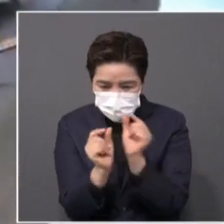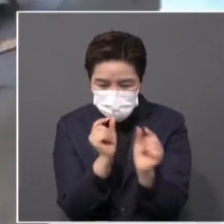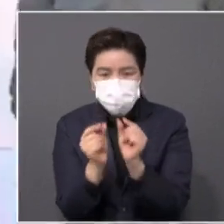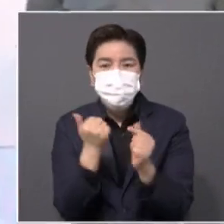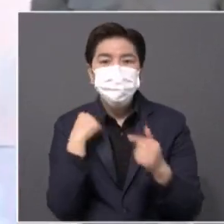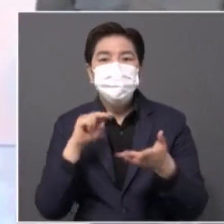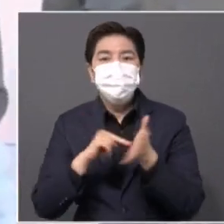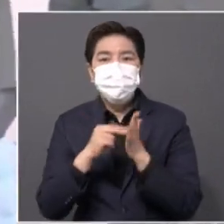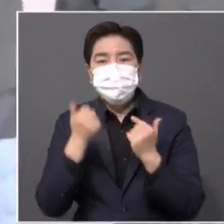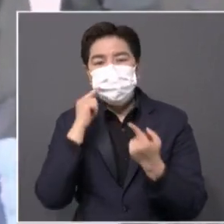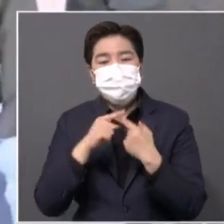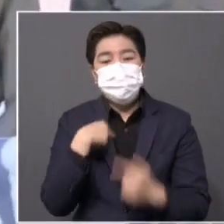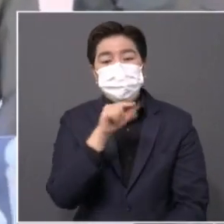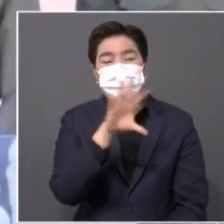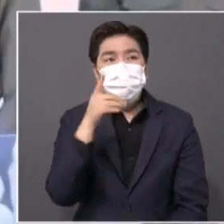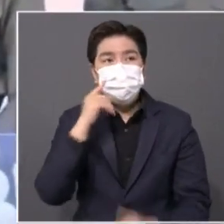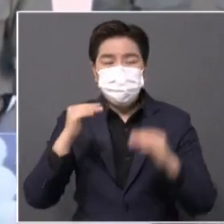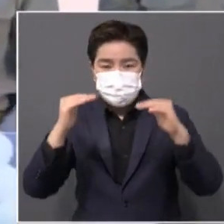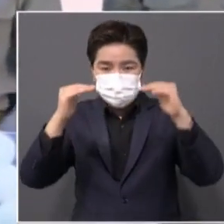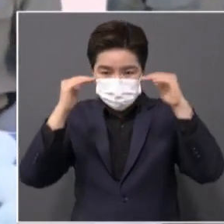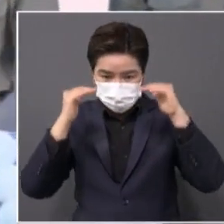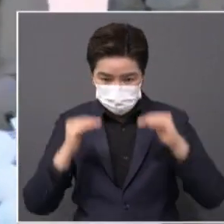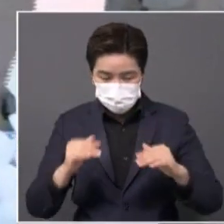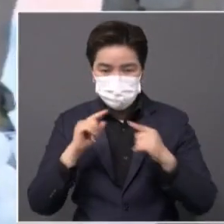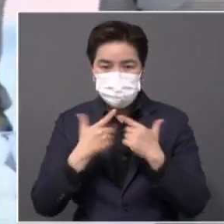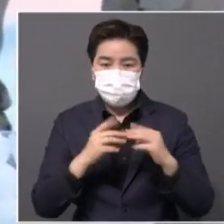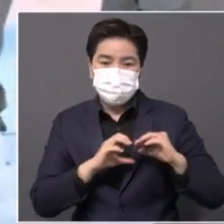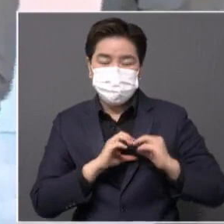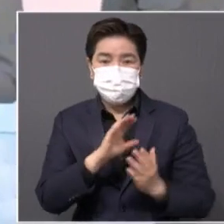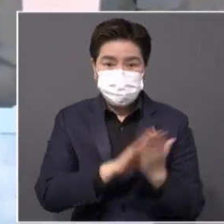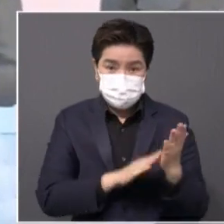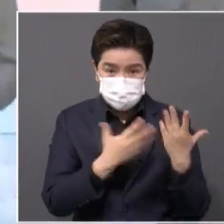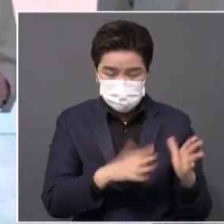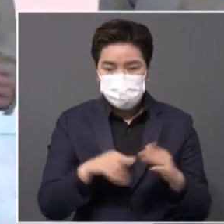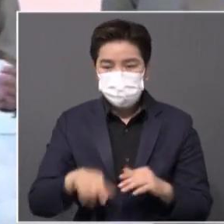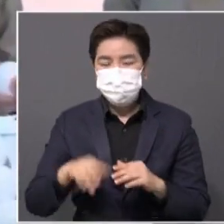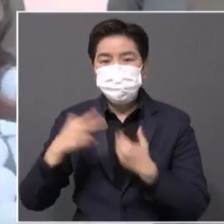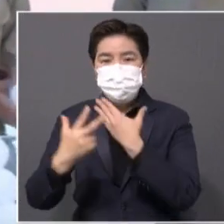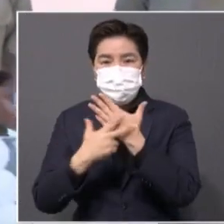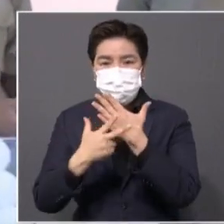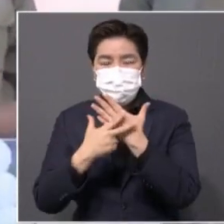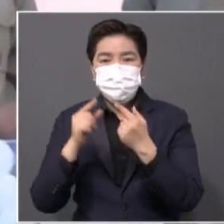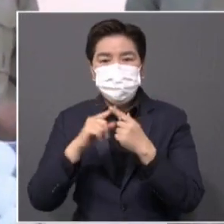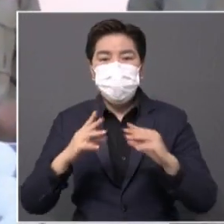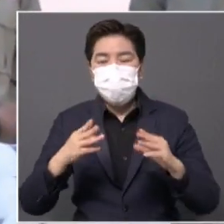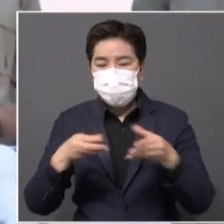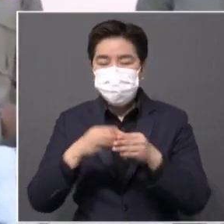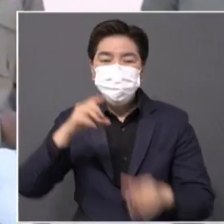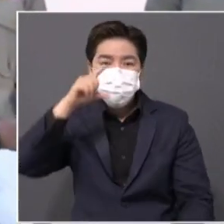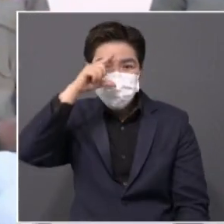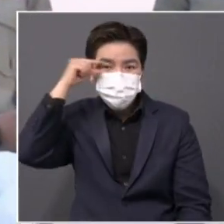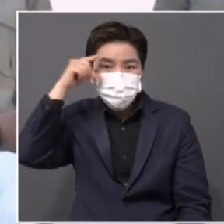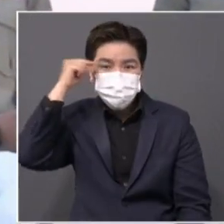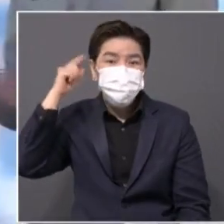มีบรรยากาศของพรรคอื่นๆไร่เรียงมานะครับนอกเหนือจากในส่วนของภูมิใจไทยเสรีรวมไทยแล้วมีไทยสร้างไทยกันบ้าง